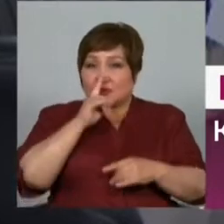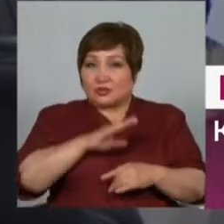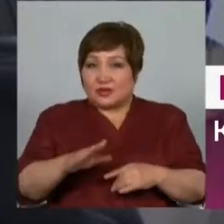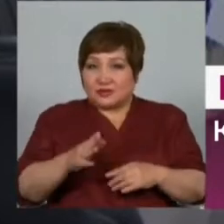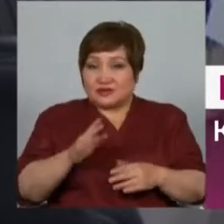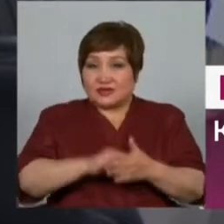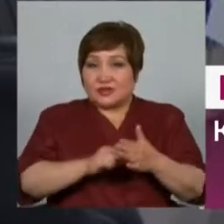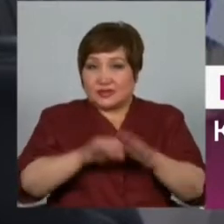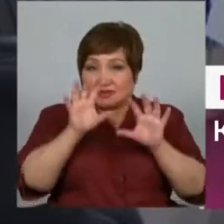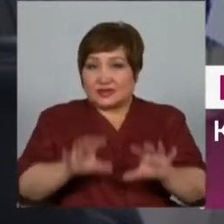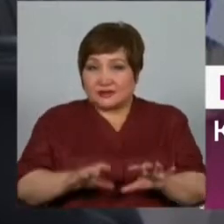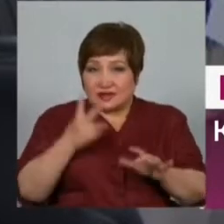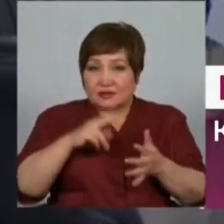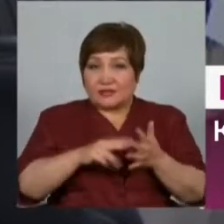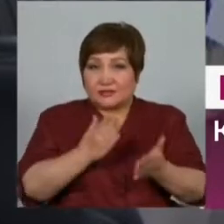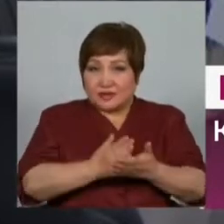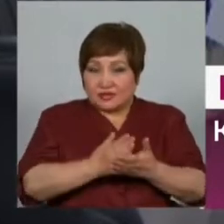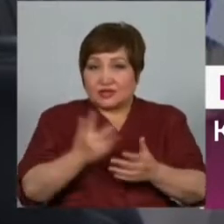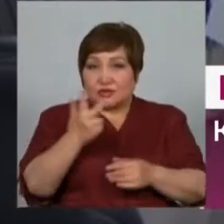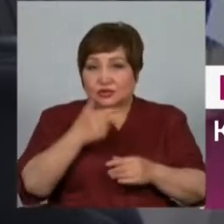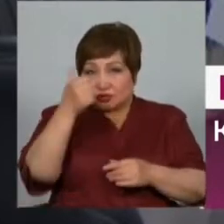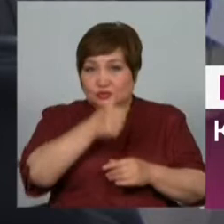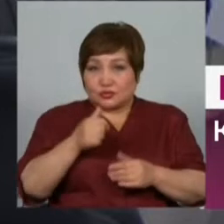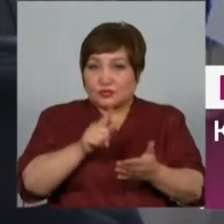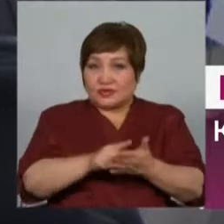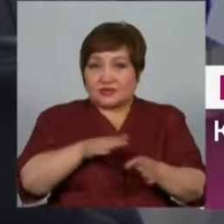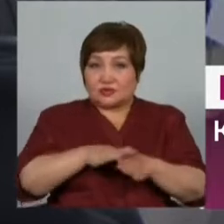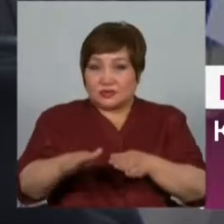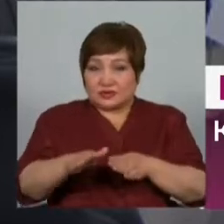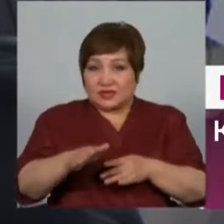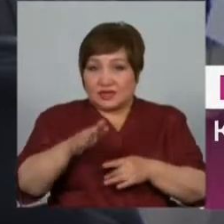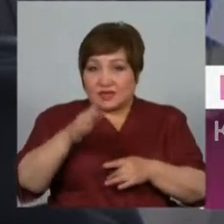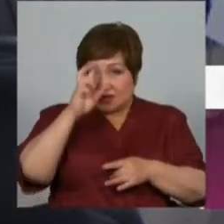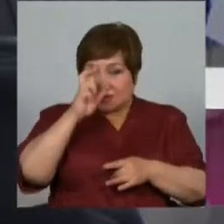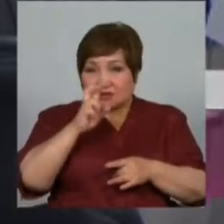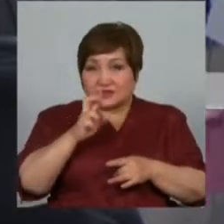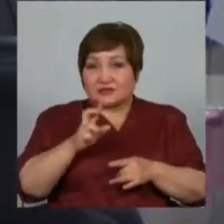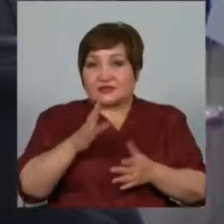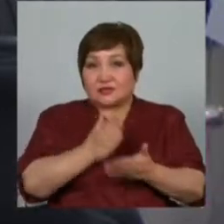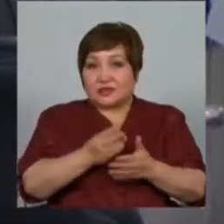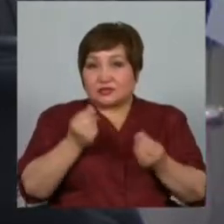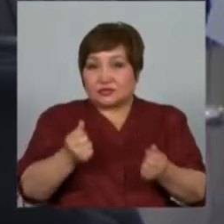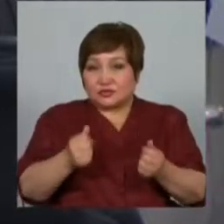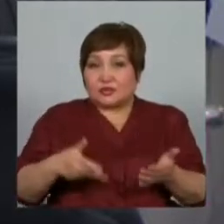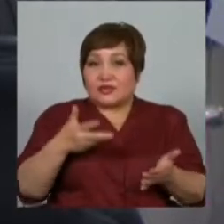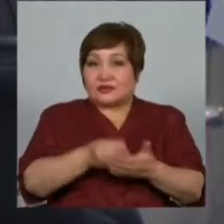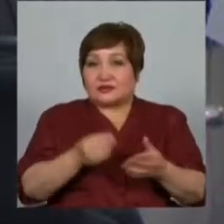жыл міндетін орындамаса бюджеттен шыққан шығыстар толық өтелу міндетті қарастырылған.